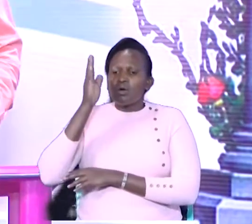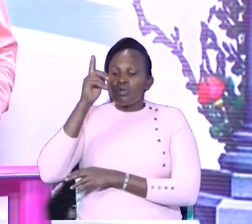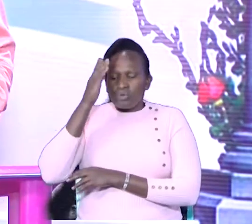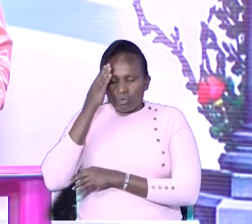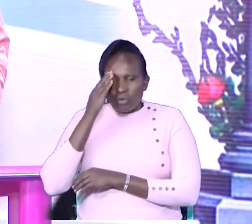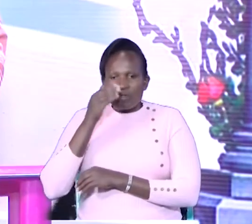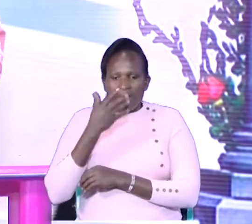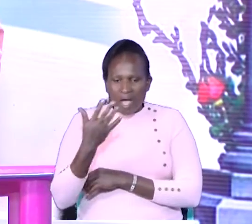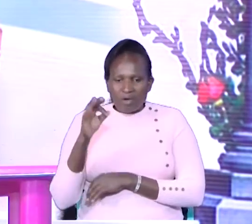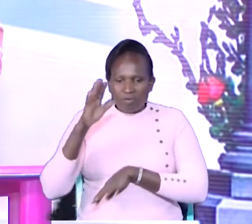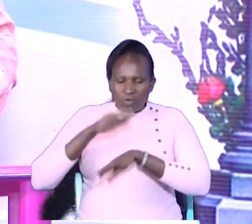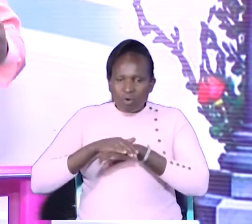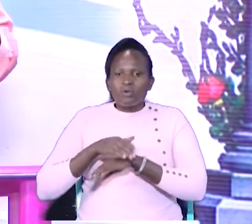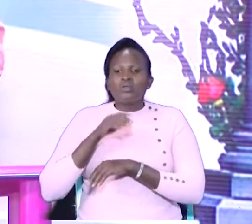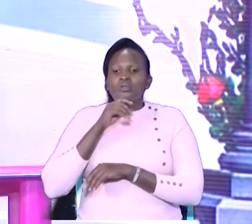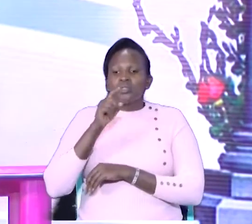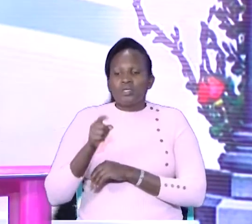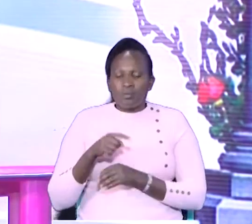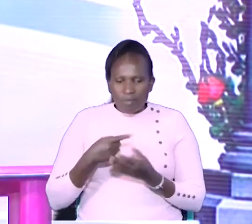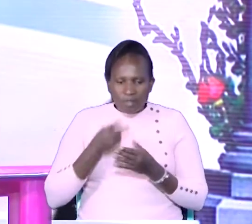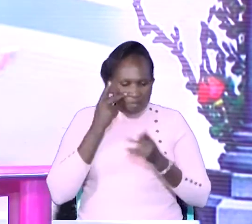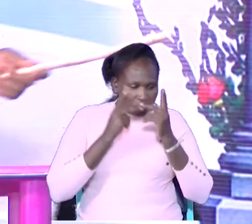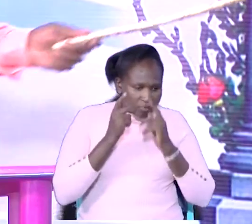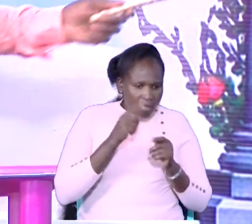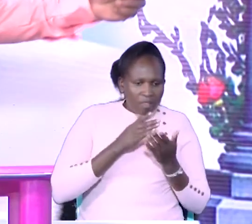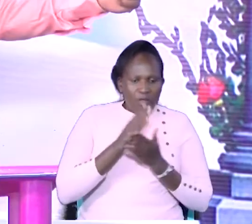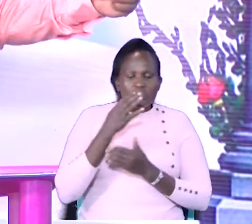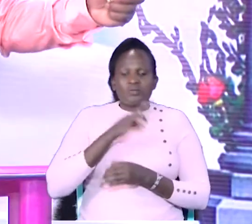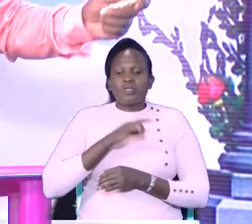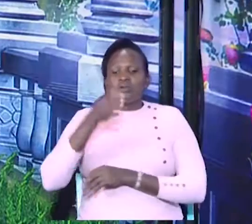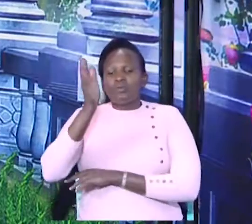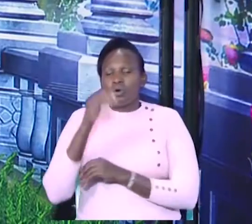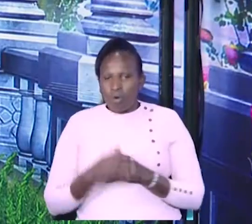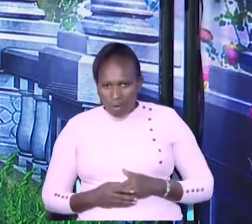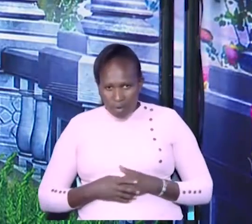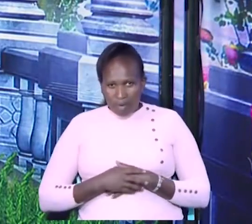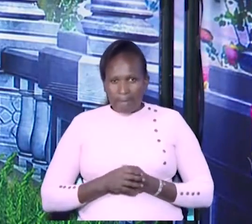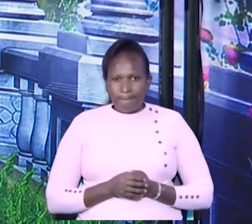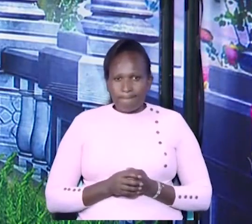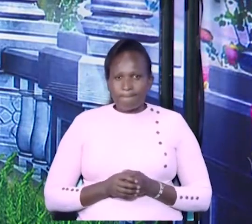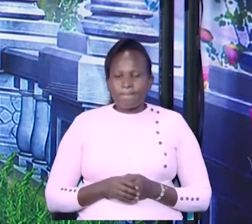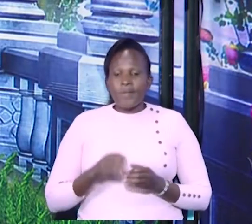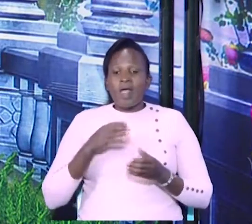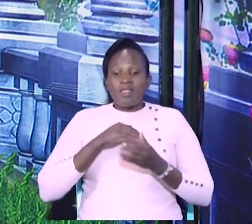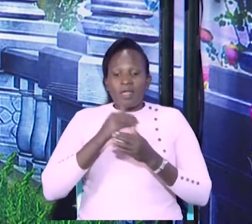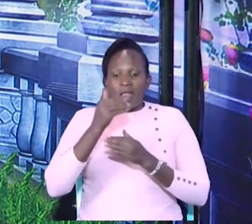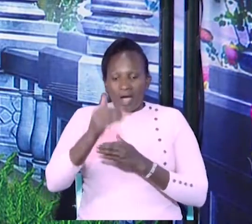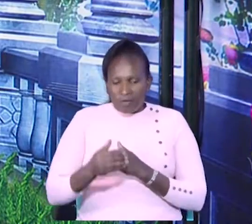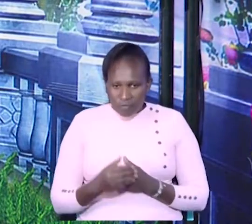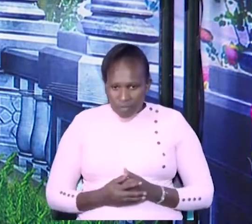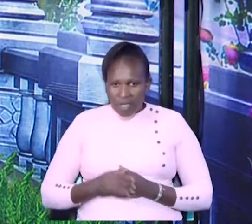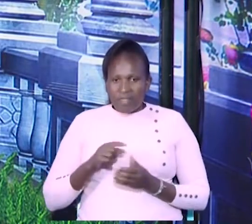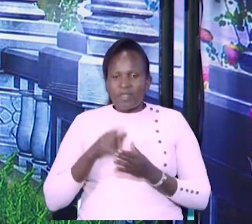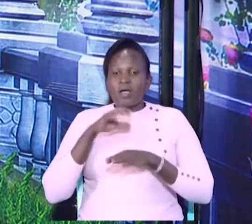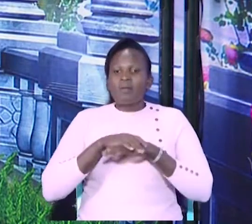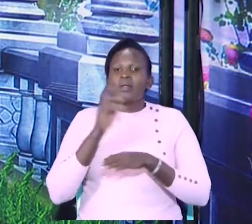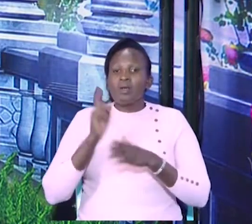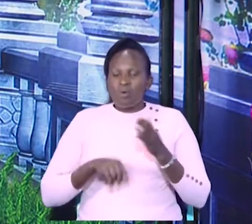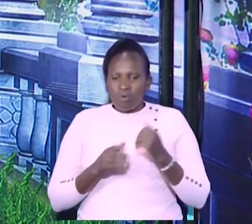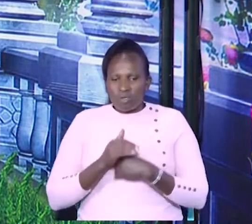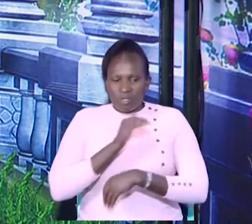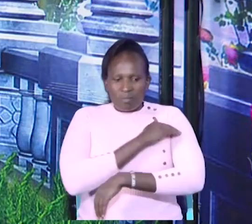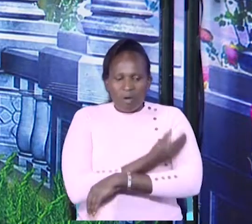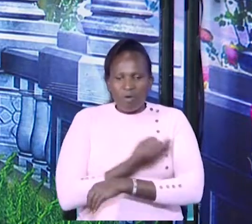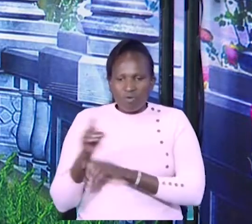the hand of God was upon him, he prophesied through the spirit of God. Na baada ya hiyo akapata nguvu